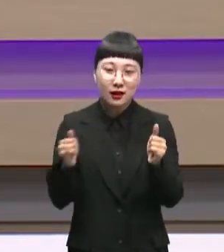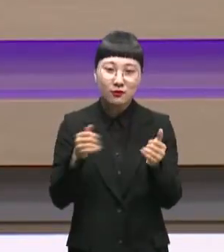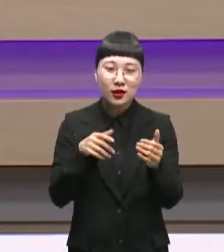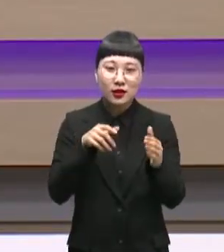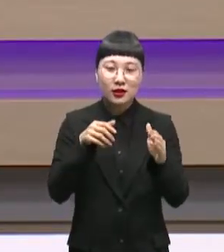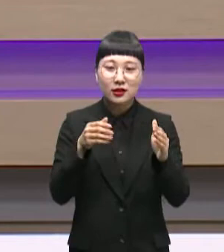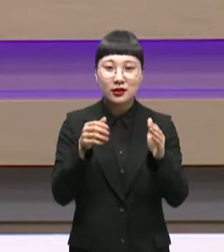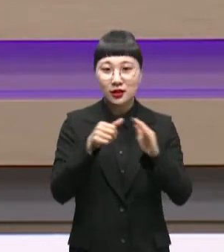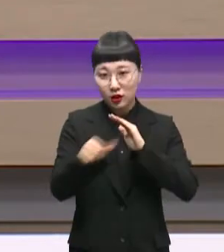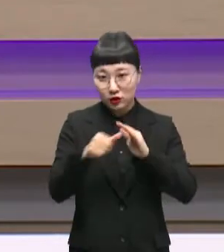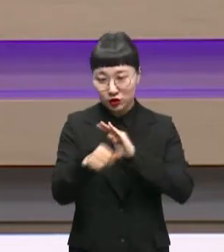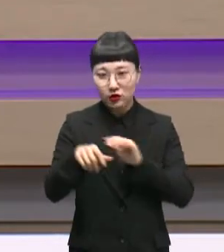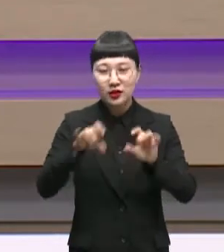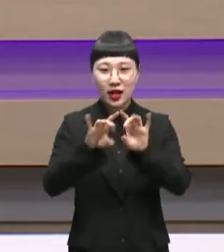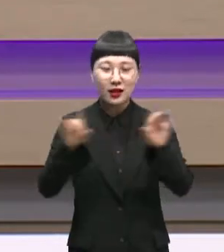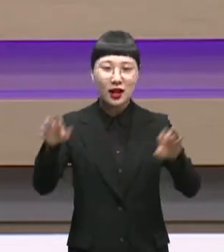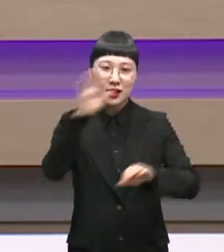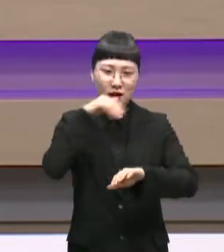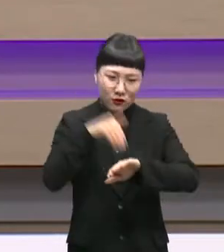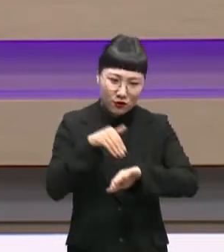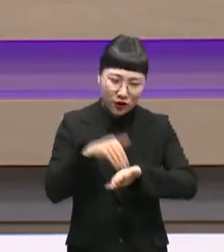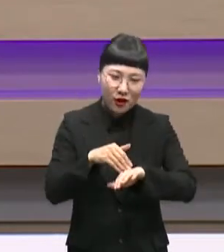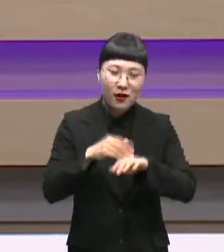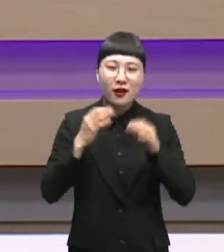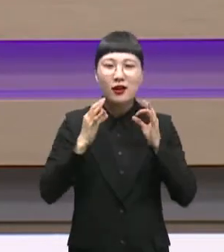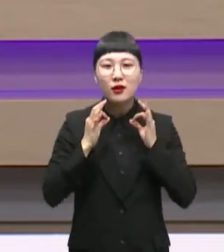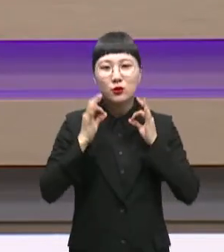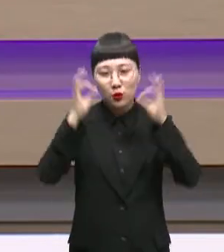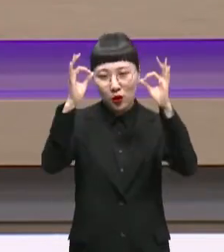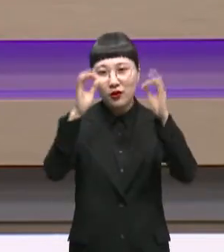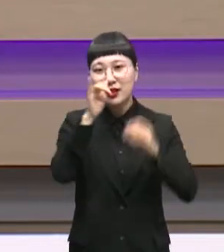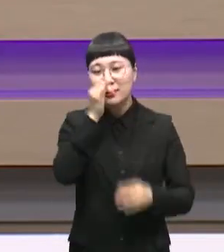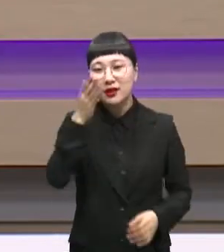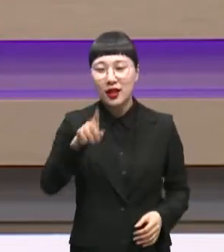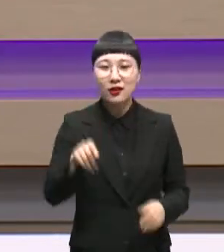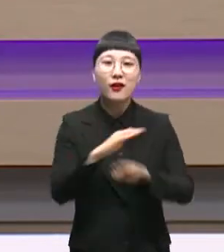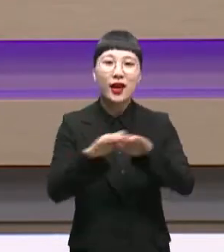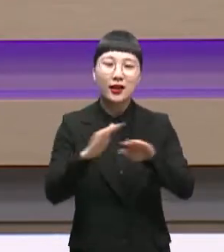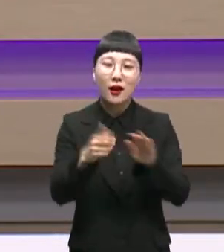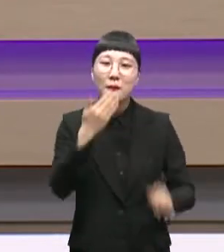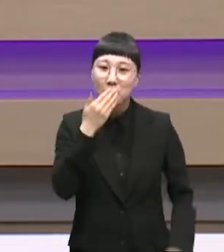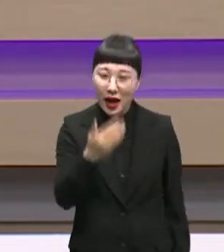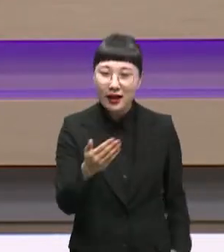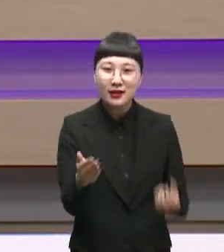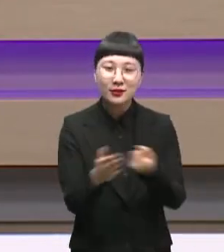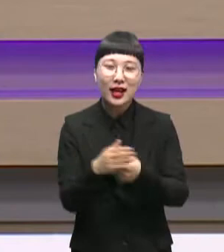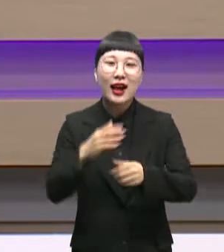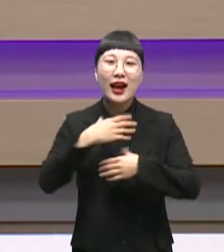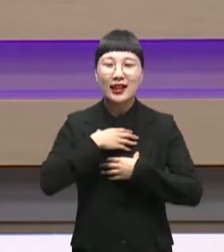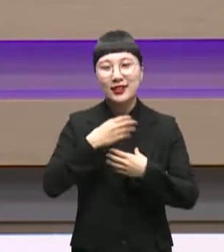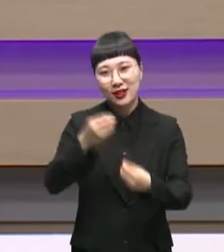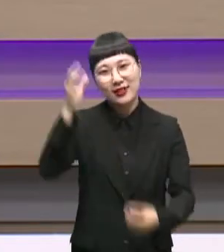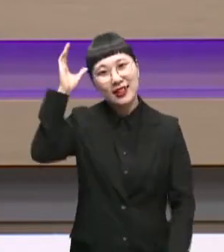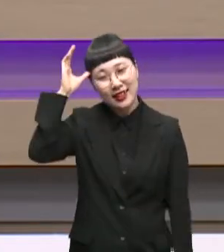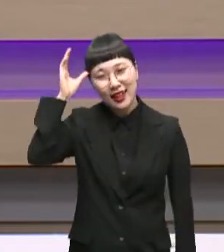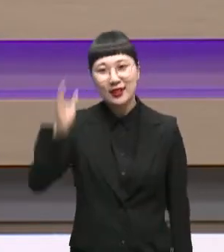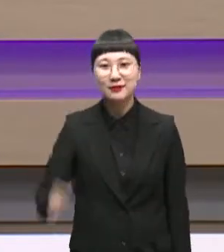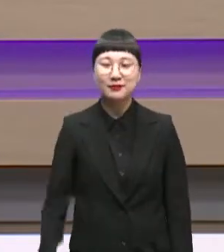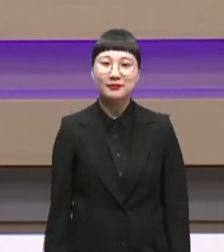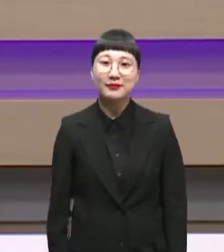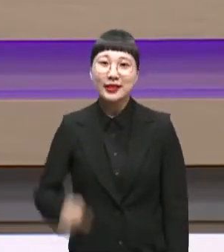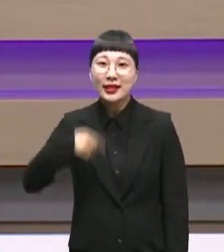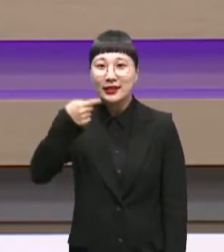고충이 많았을 텐데 그 부분은 해결이 되서 다행입니다 이 안전하게 훈련이 이루어지길 바라겠습니다 다음 소식